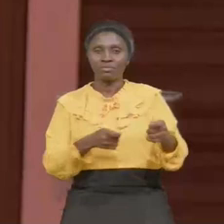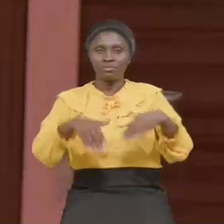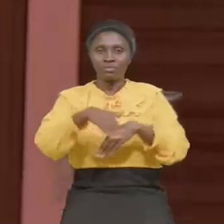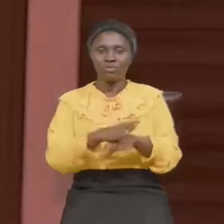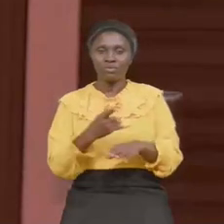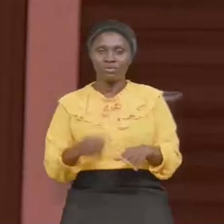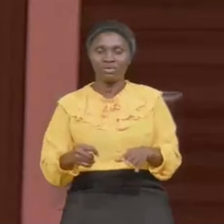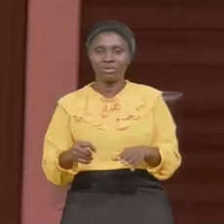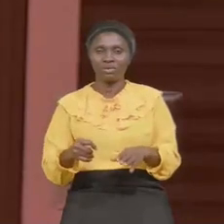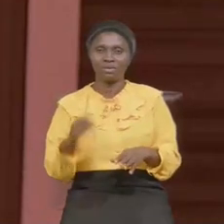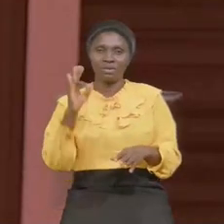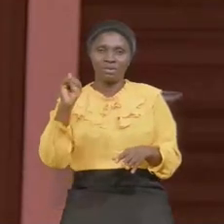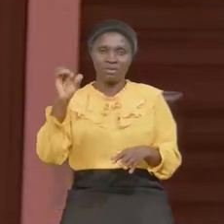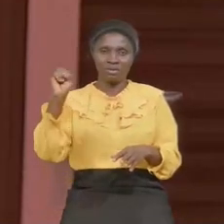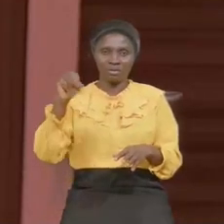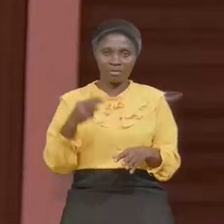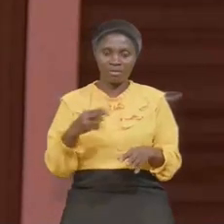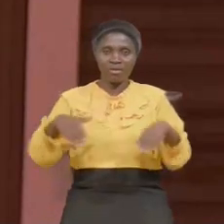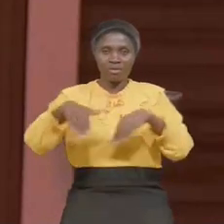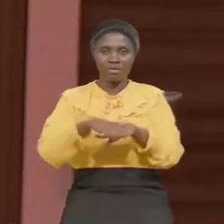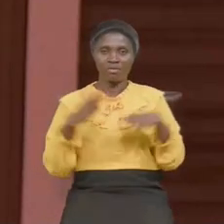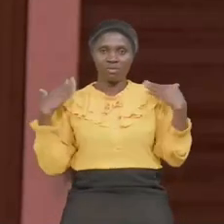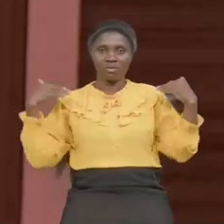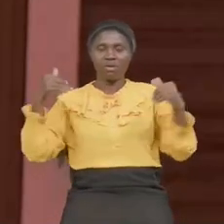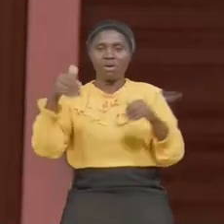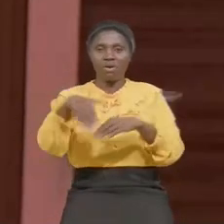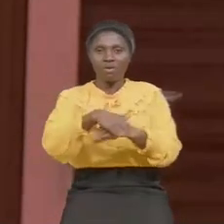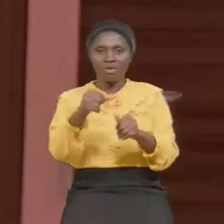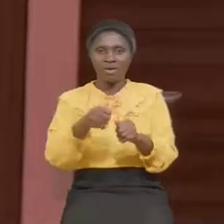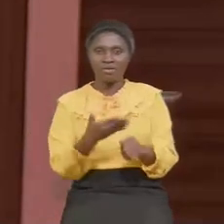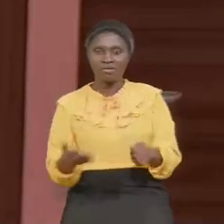tout animal qui se meut sur la terre.